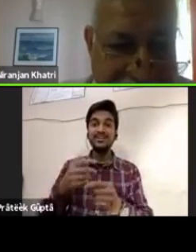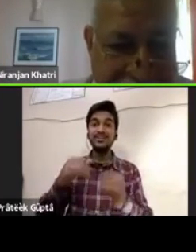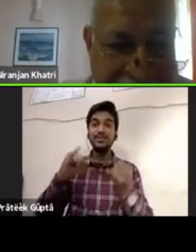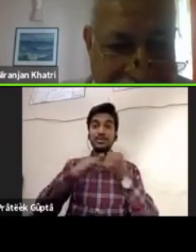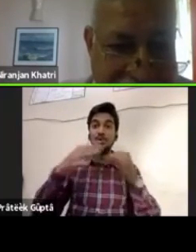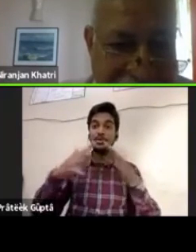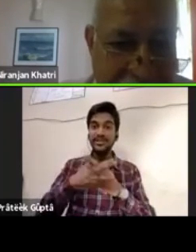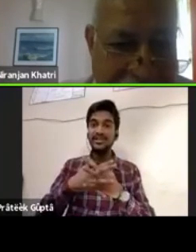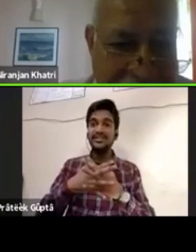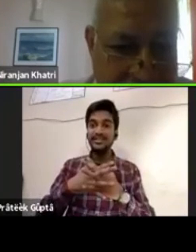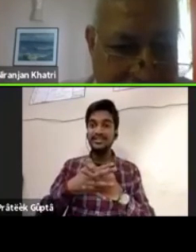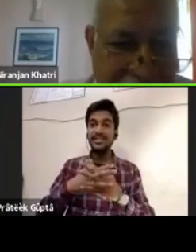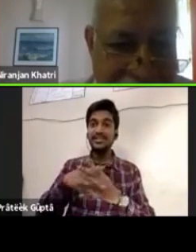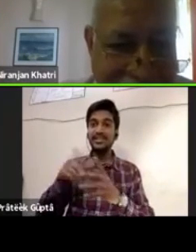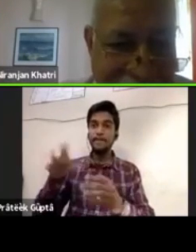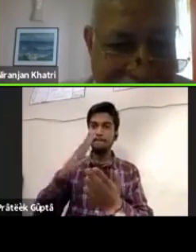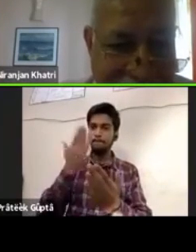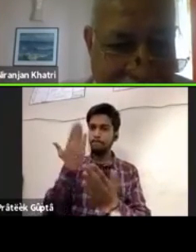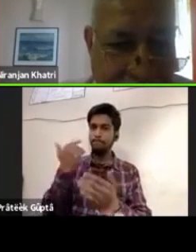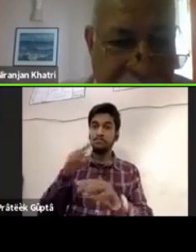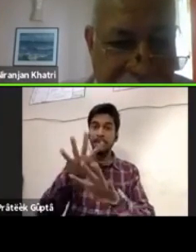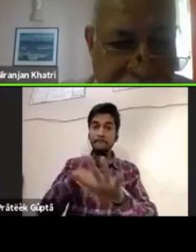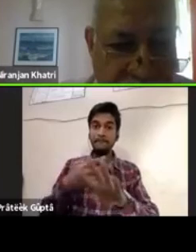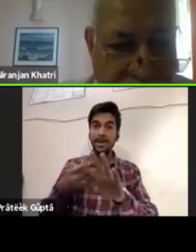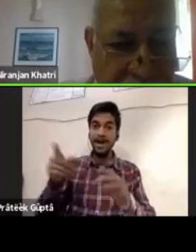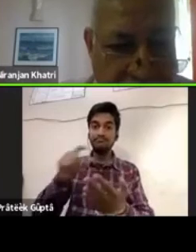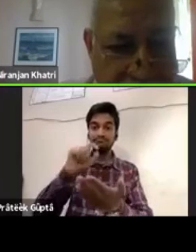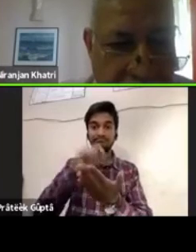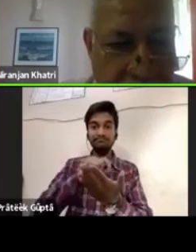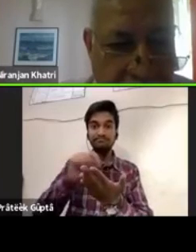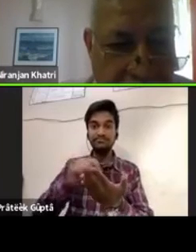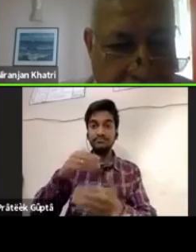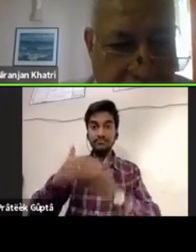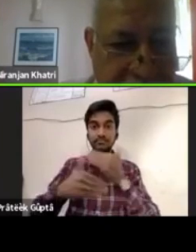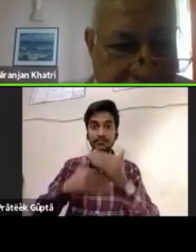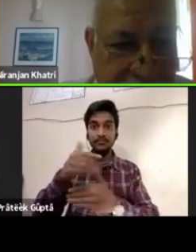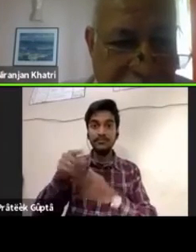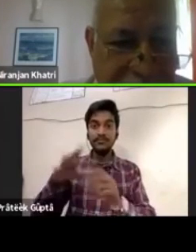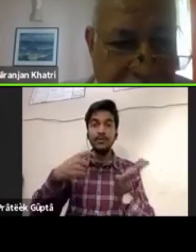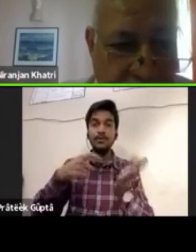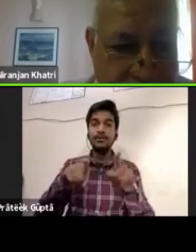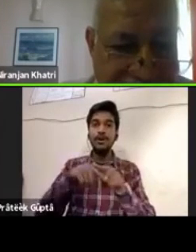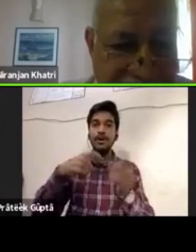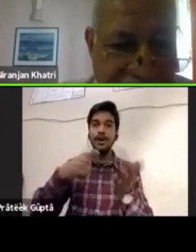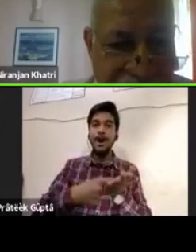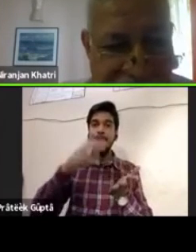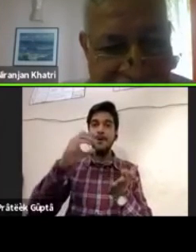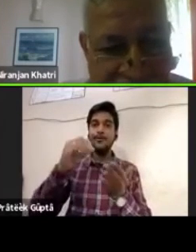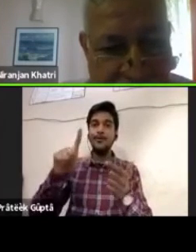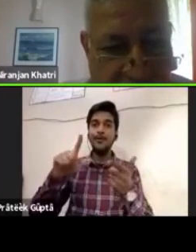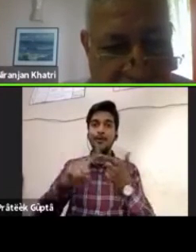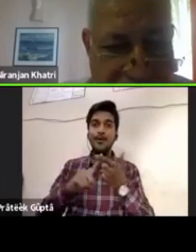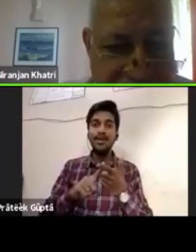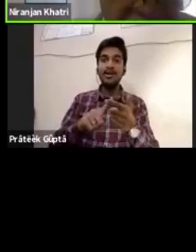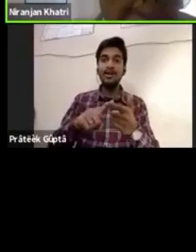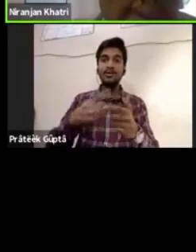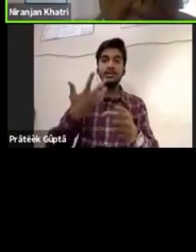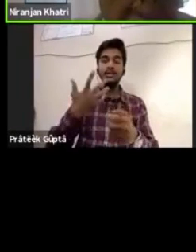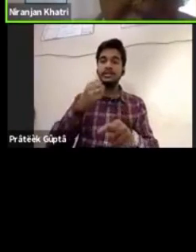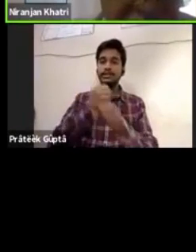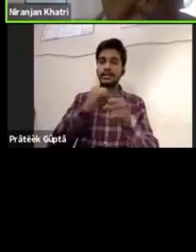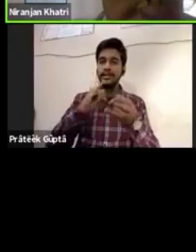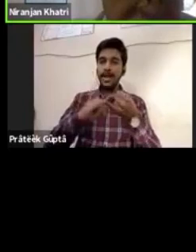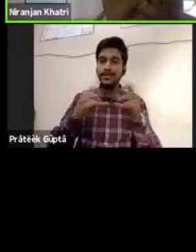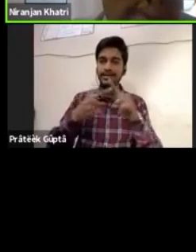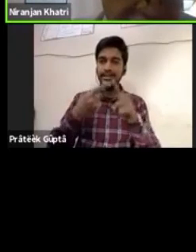भी एक डिटेल प्लान बना ले, जैसे कि ये रोल आउट बहुत बड़े पैमाने पे हो, जैसे कि GST हुआ और